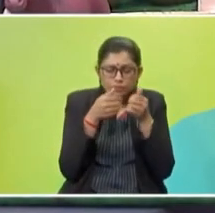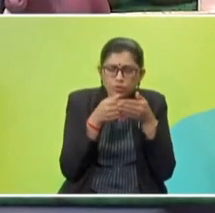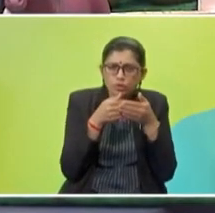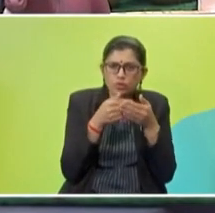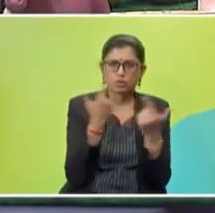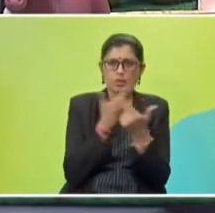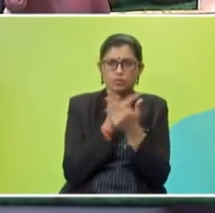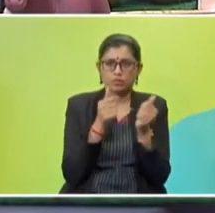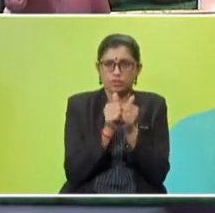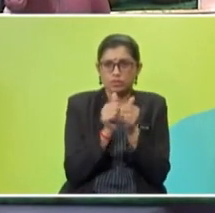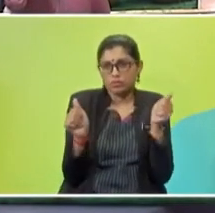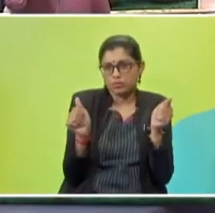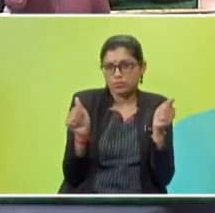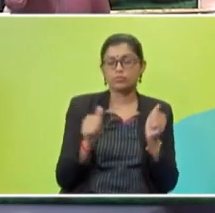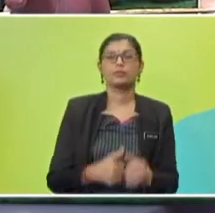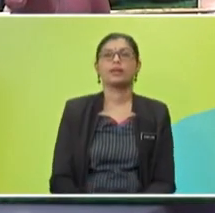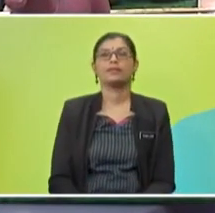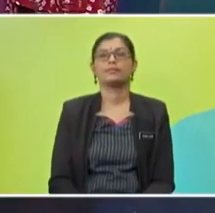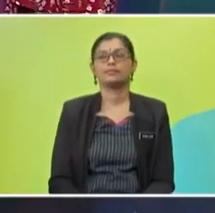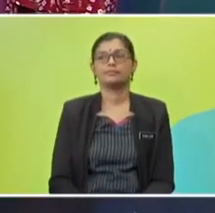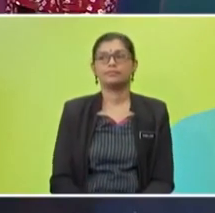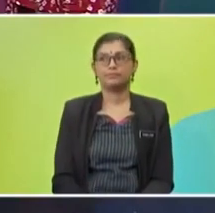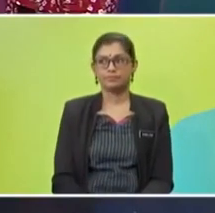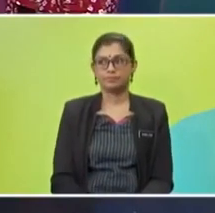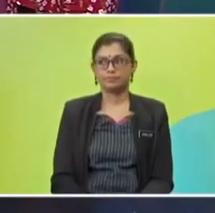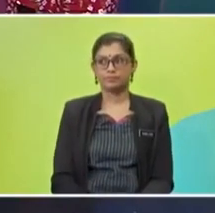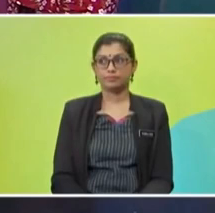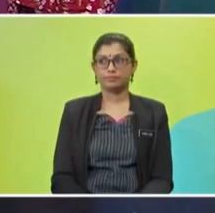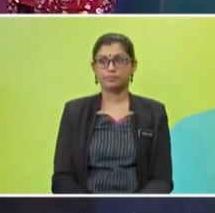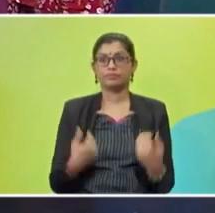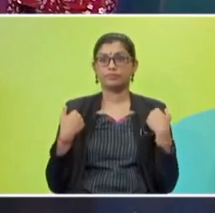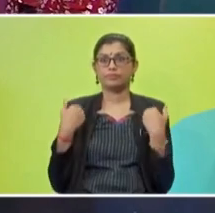oke nih oh